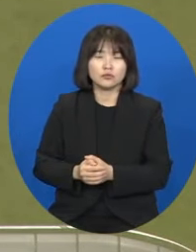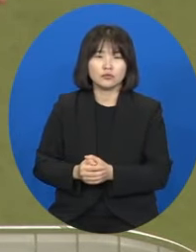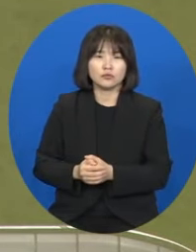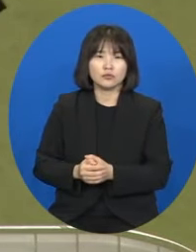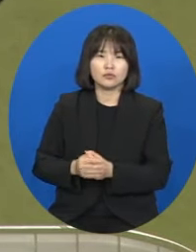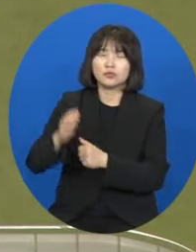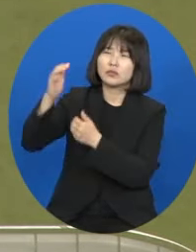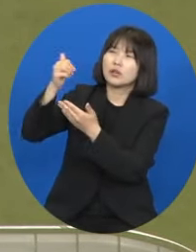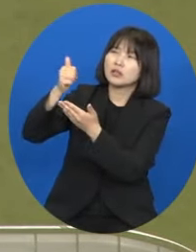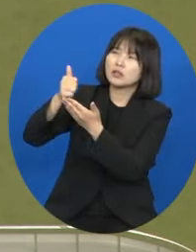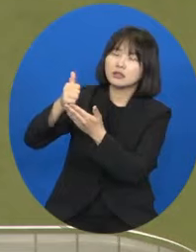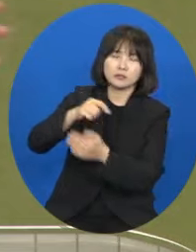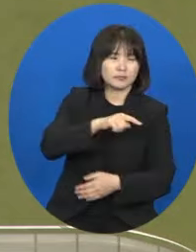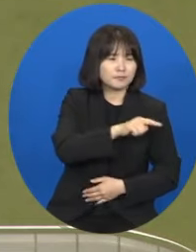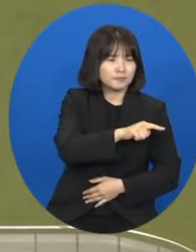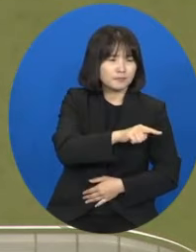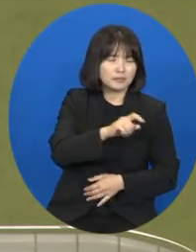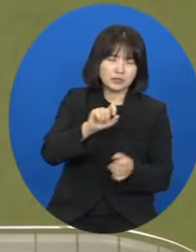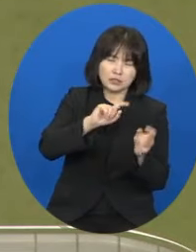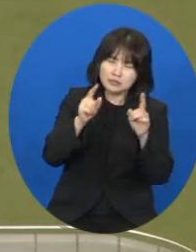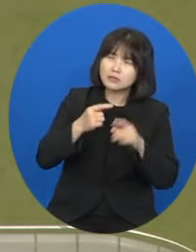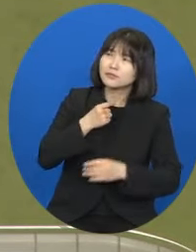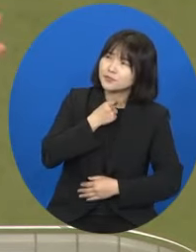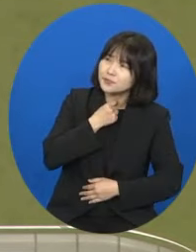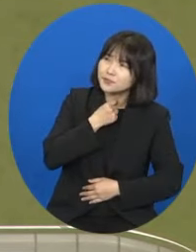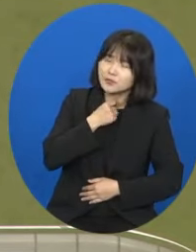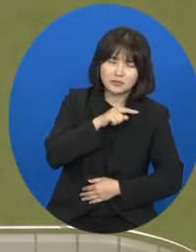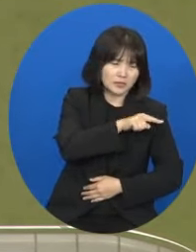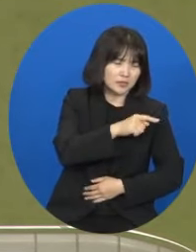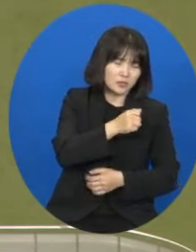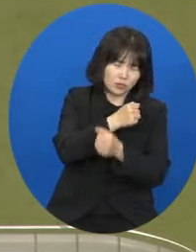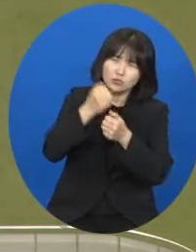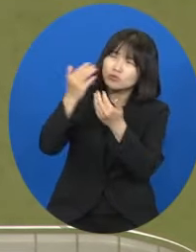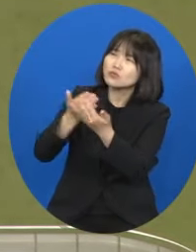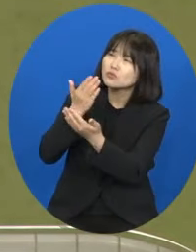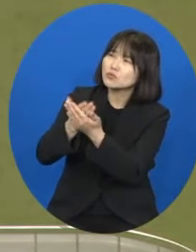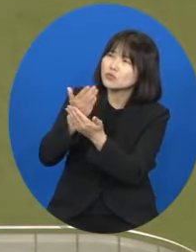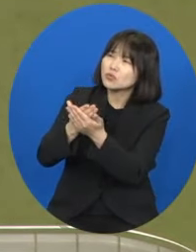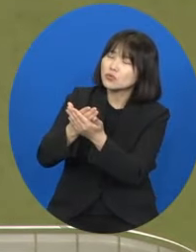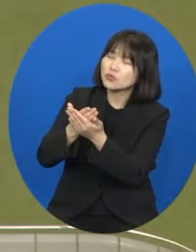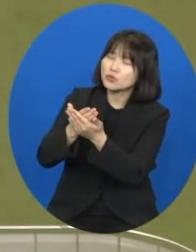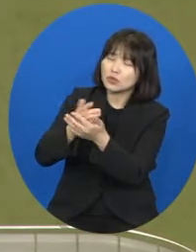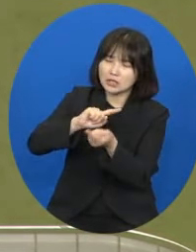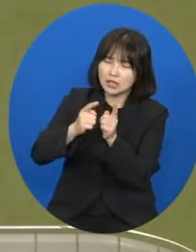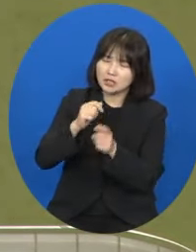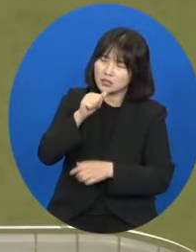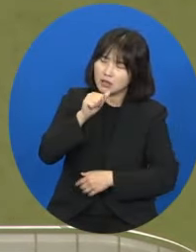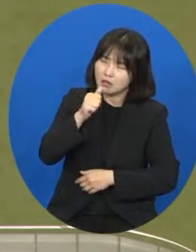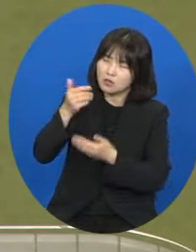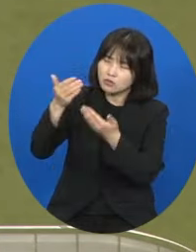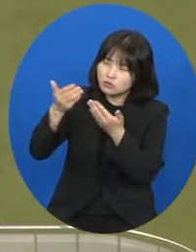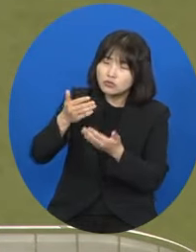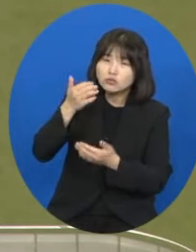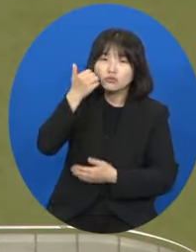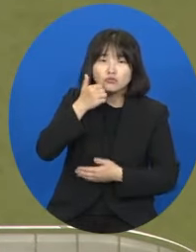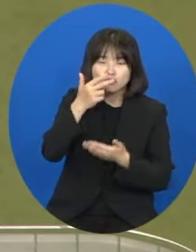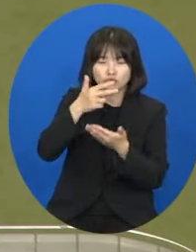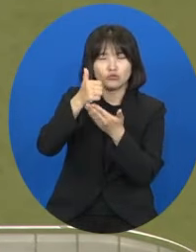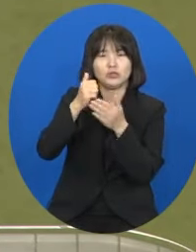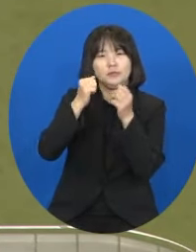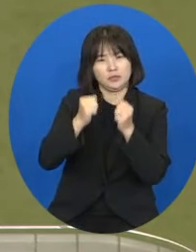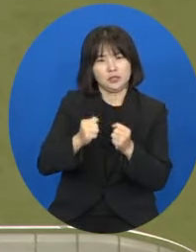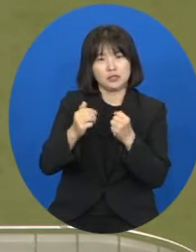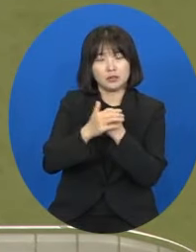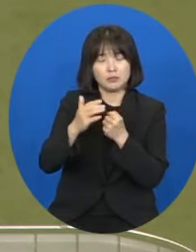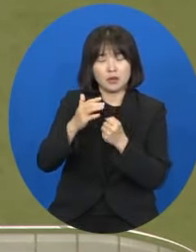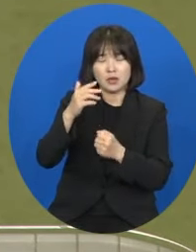하나님 저는 이 자를 살리기를 원합니다, 용서해 주십시오, 대언해 주시는 주님이 계시기 때문에 우리는